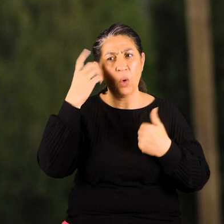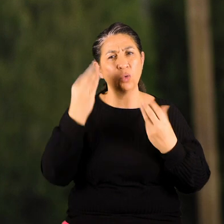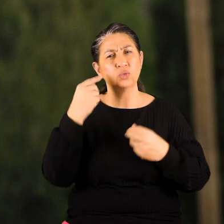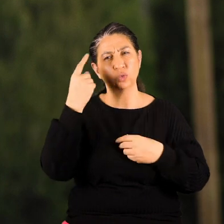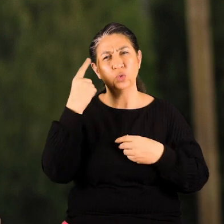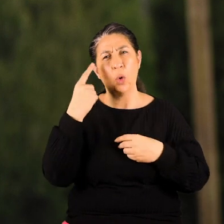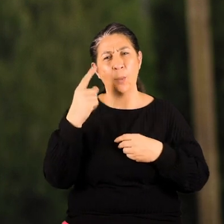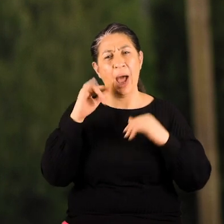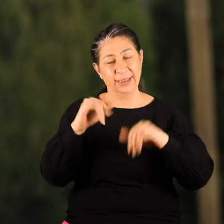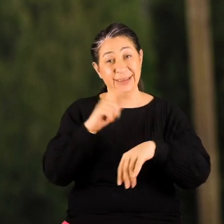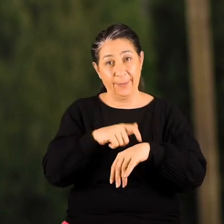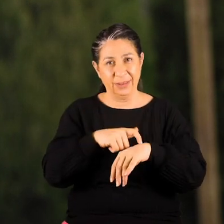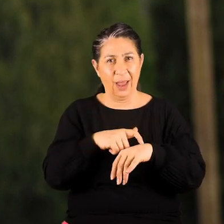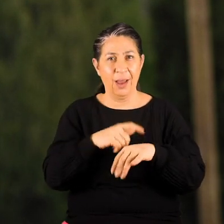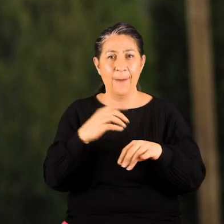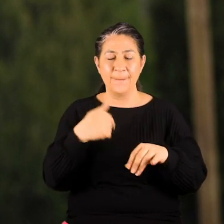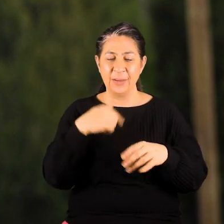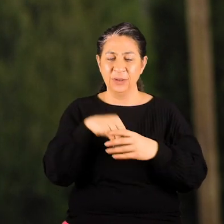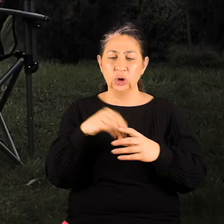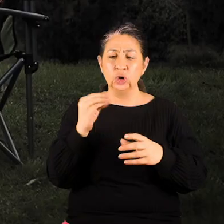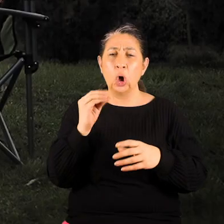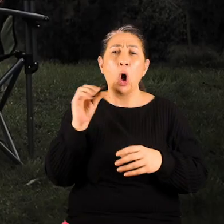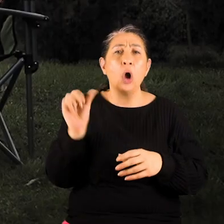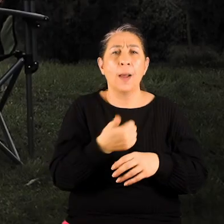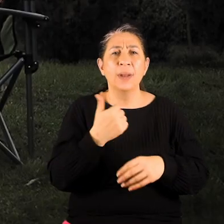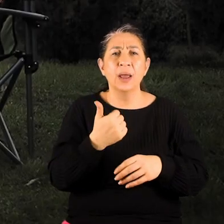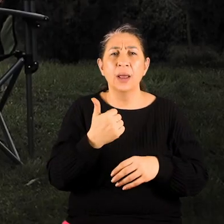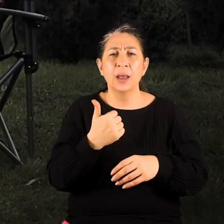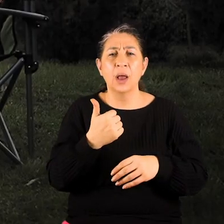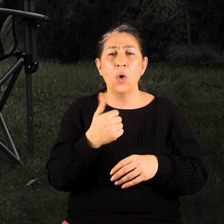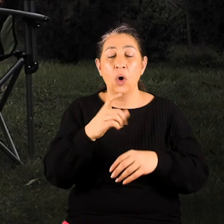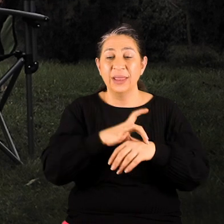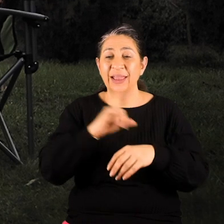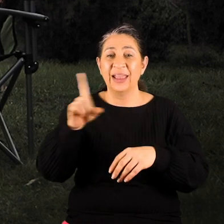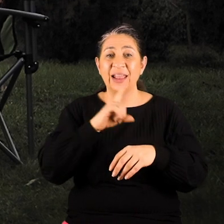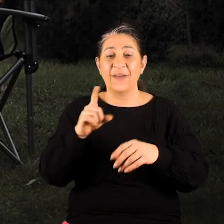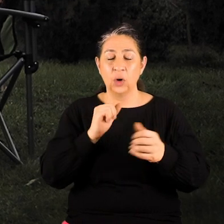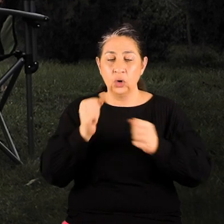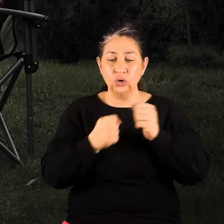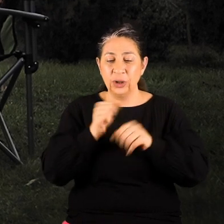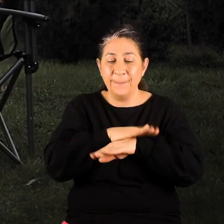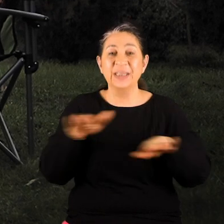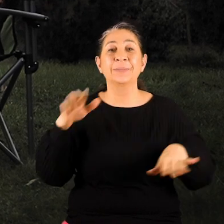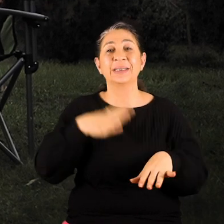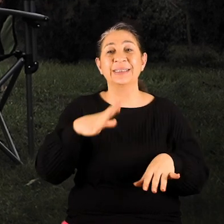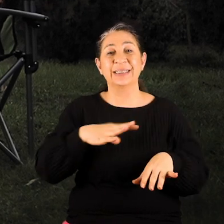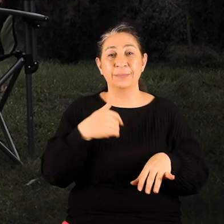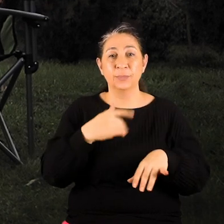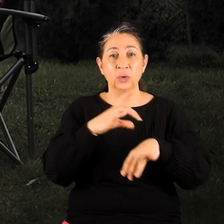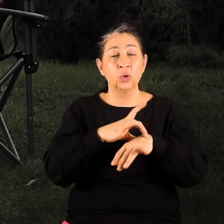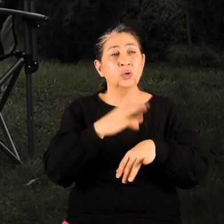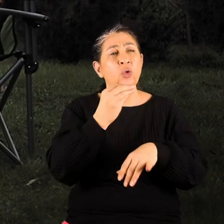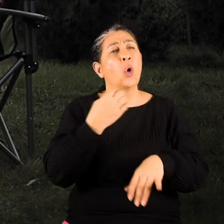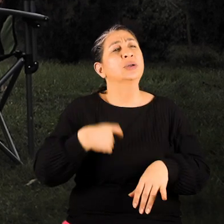ki o tedaviyi ben bir koşuyla bitirmek istedim. Doktorumdan çok özel izin aldım. Lütfen diye yalvardım. Lütfen lütfen 10